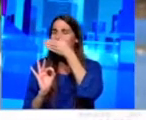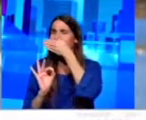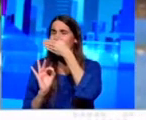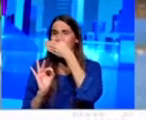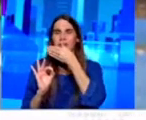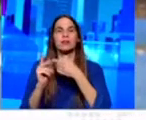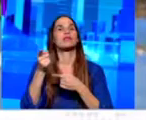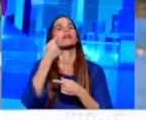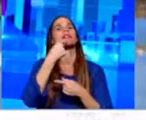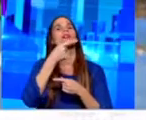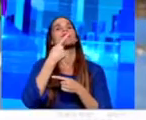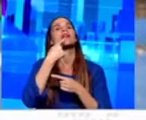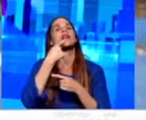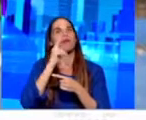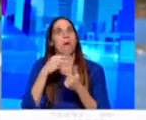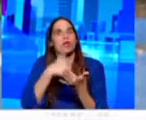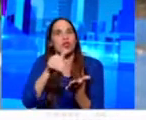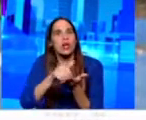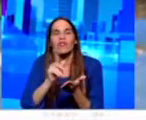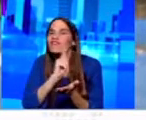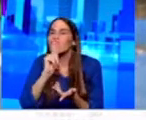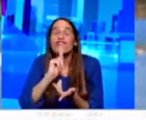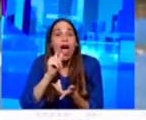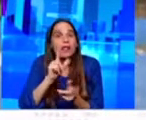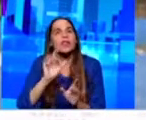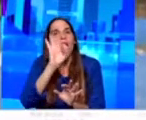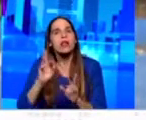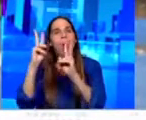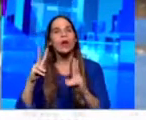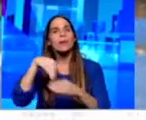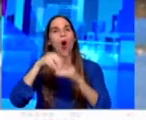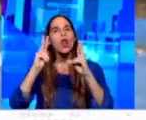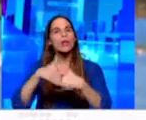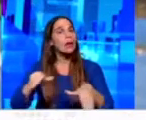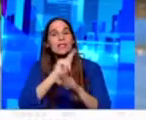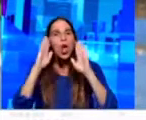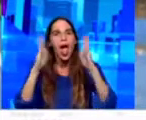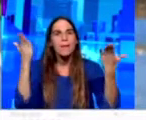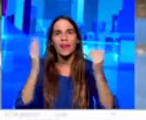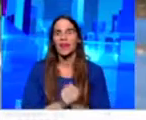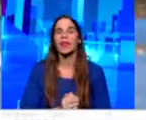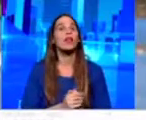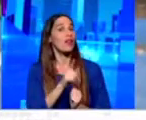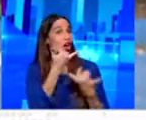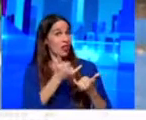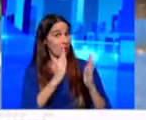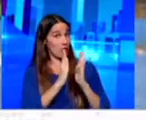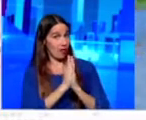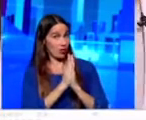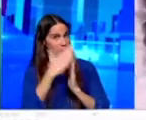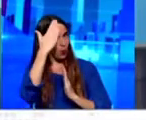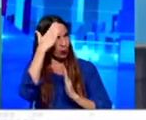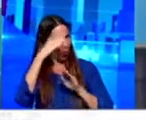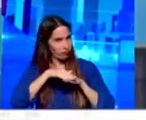1,000 שקל, ואנשים עדיין לא שמים על חניות נכים. זה פשוט לא יאמן. כן, ועכשיו אתם מבקשים לעורר את